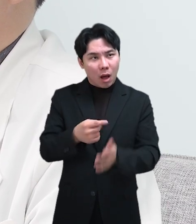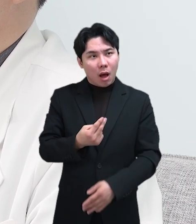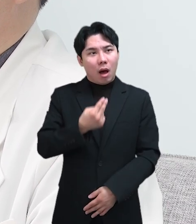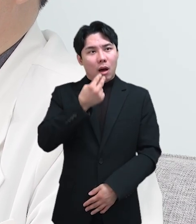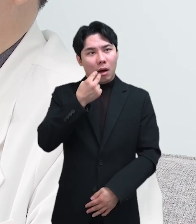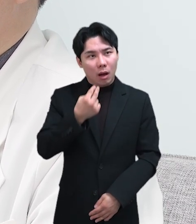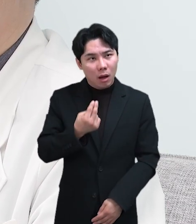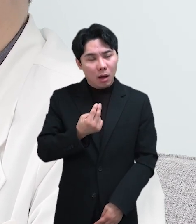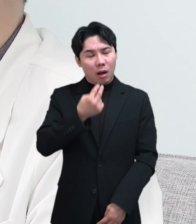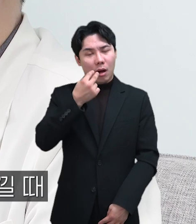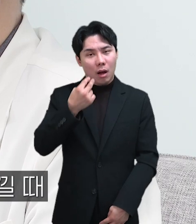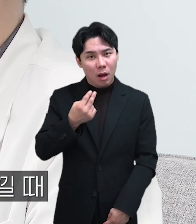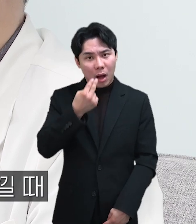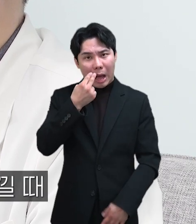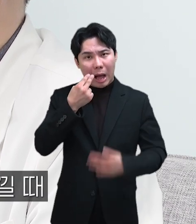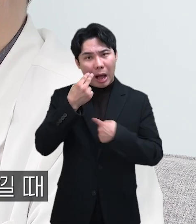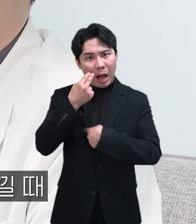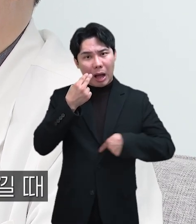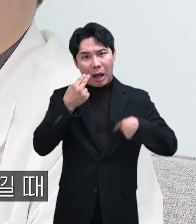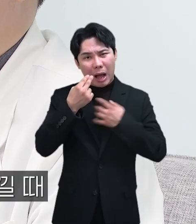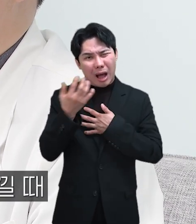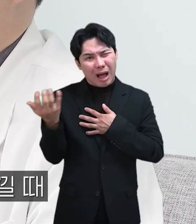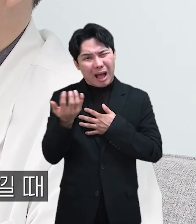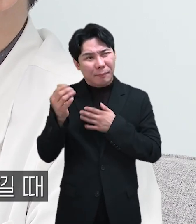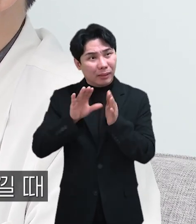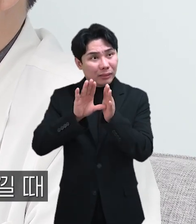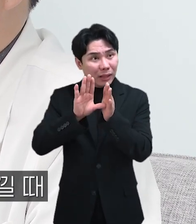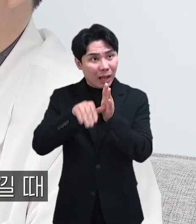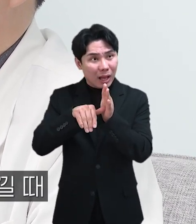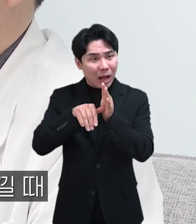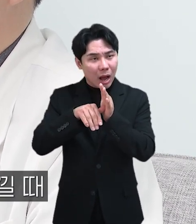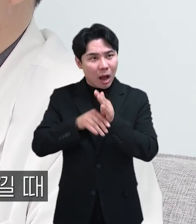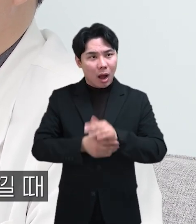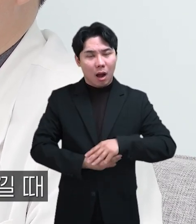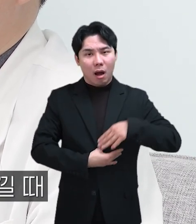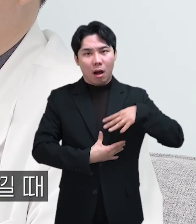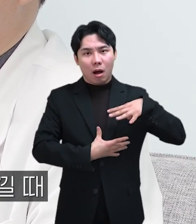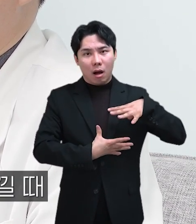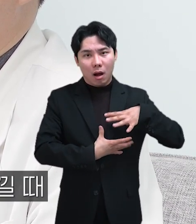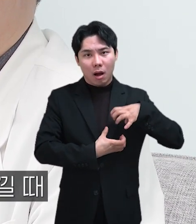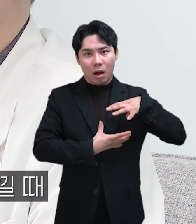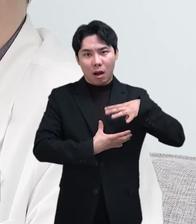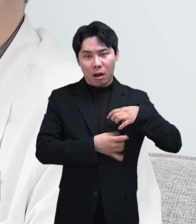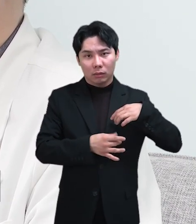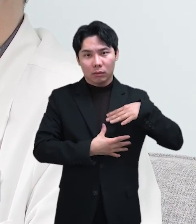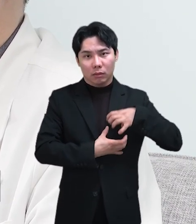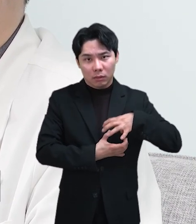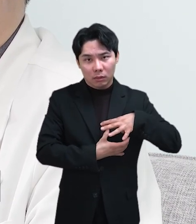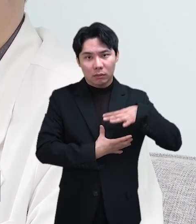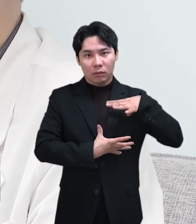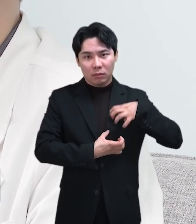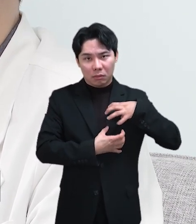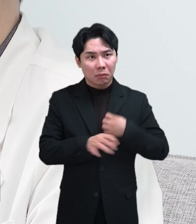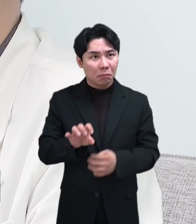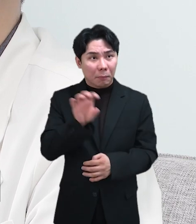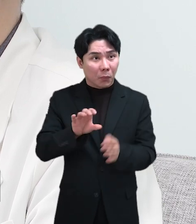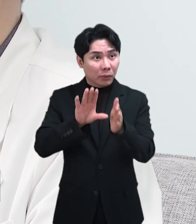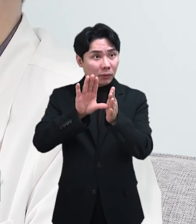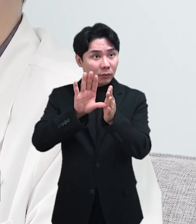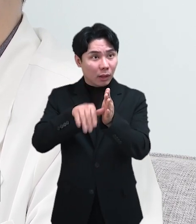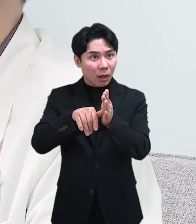피곤하다고 느낄 때 또는 숨이 많이 가쁠 때, 특히 그 가슴에 통증을 느낄 때, 또는